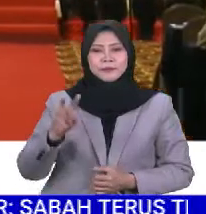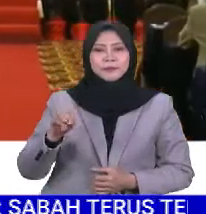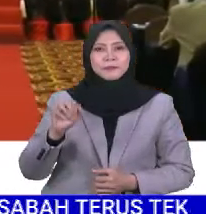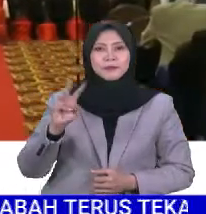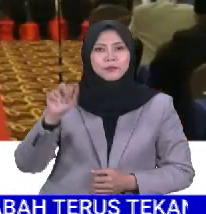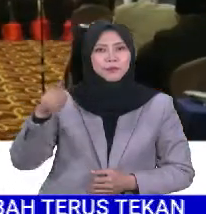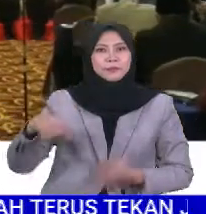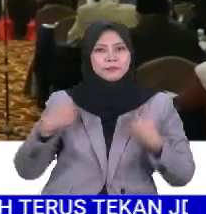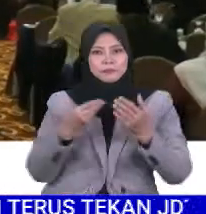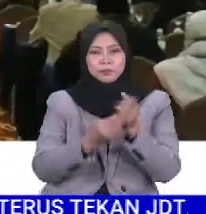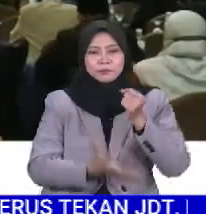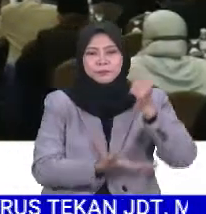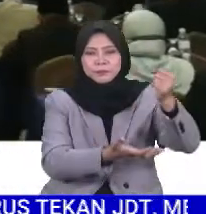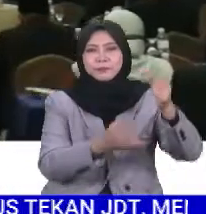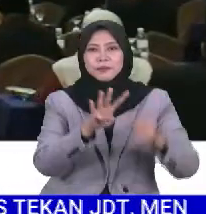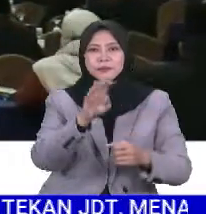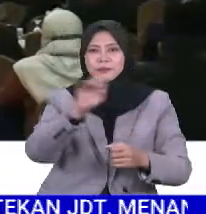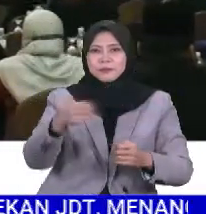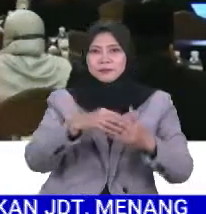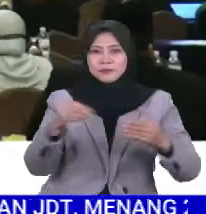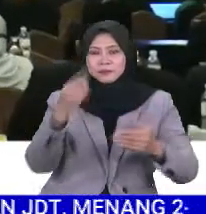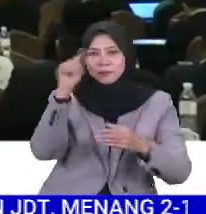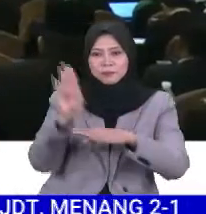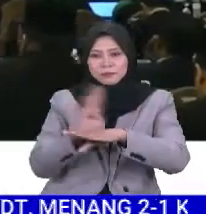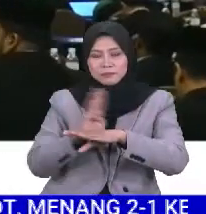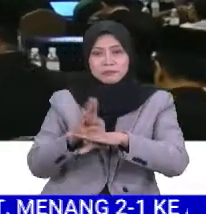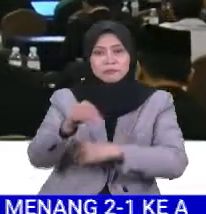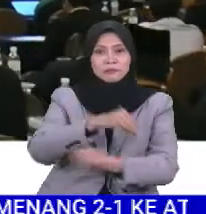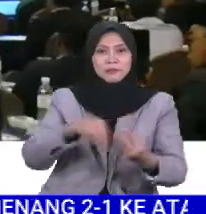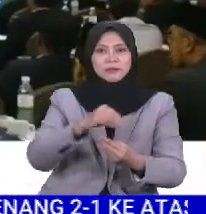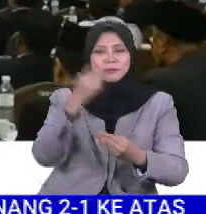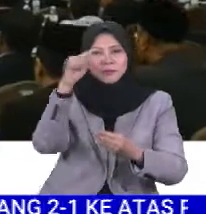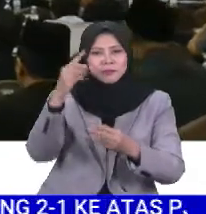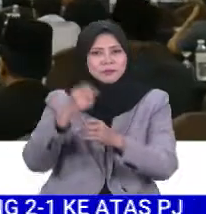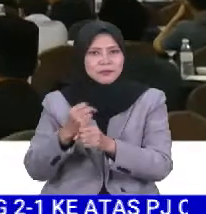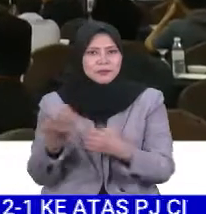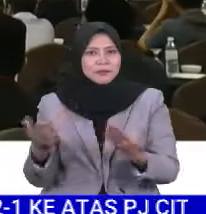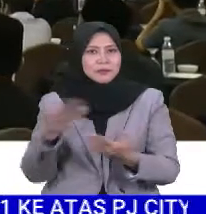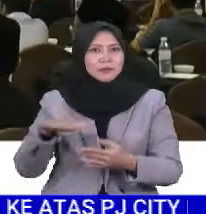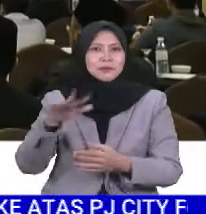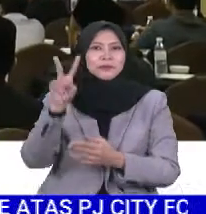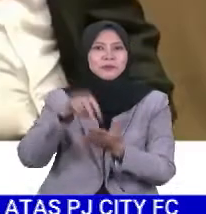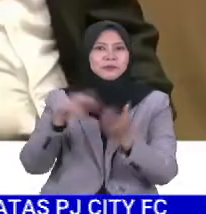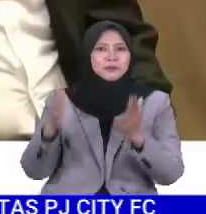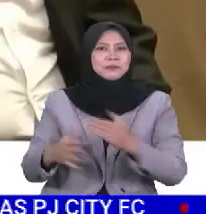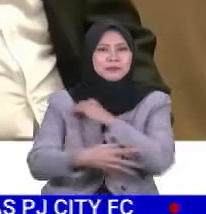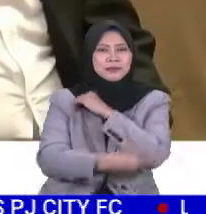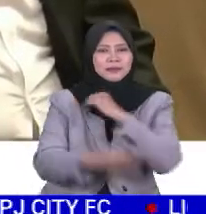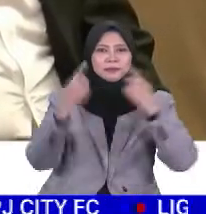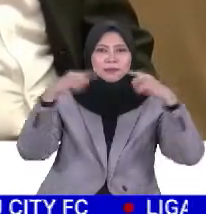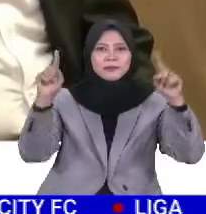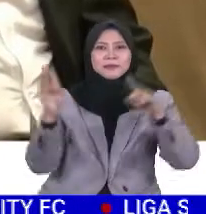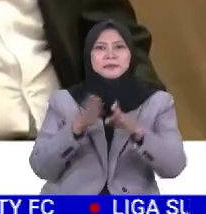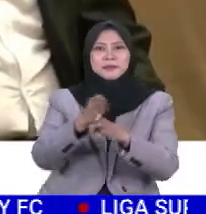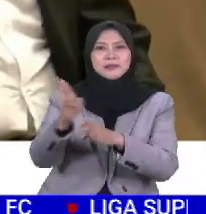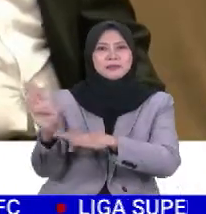juga telah membentuk sebanyak empat puluh juta ringan untuk model perniagaan dalam usaha melahirkan sekurang-kurangnya 2000 asnaf yang berjaya